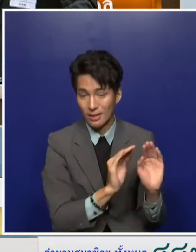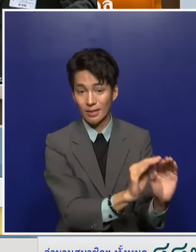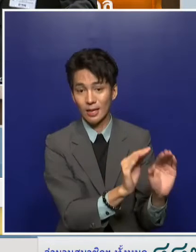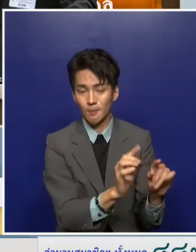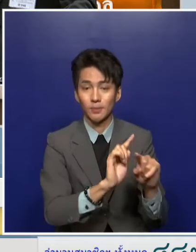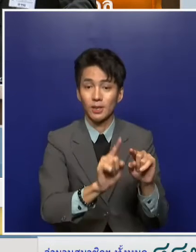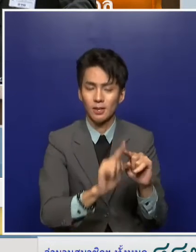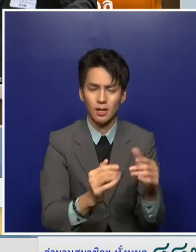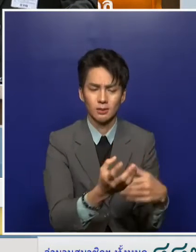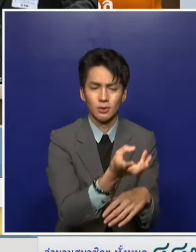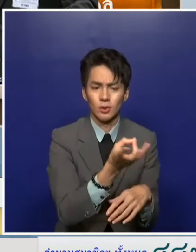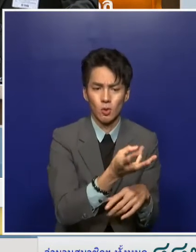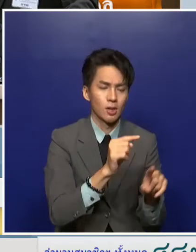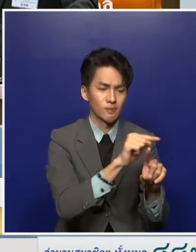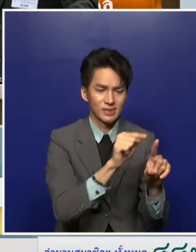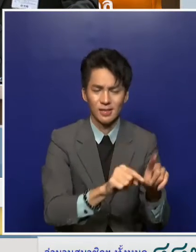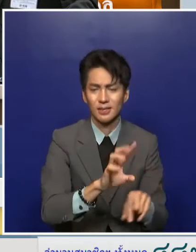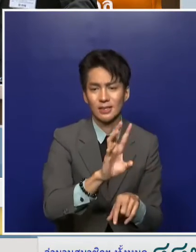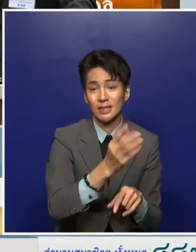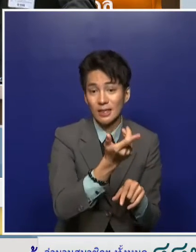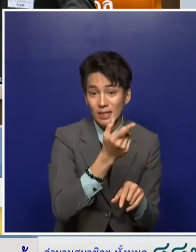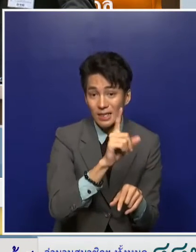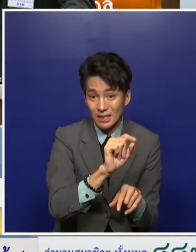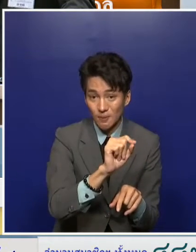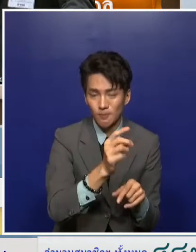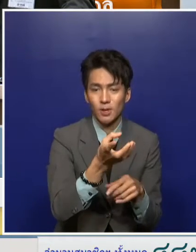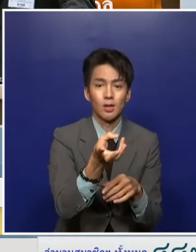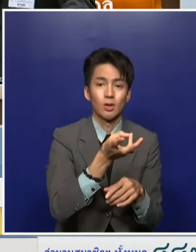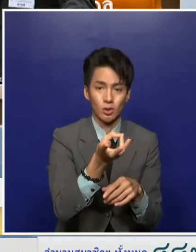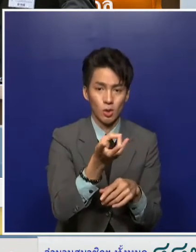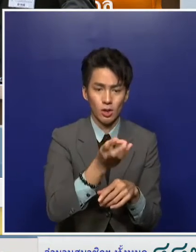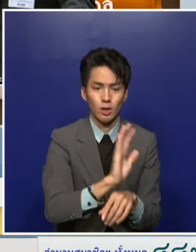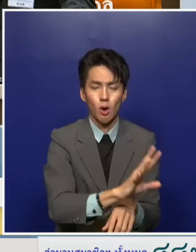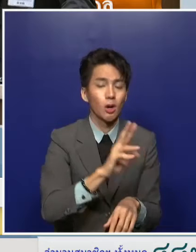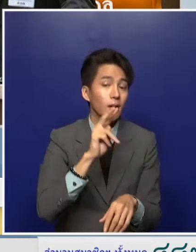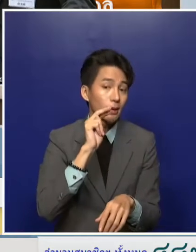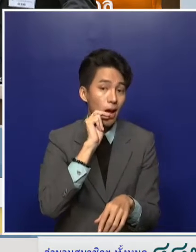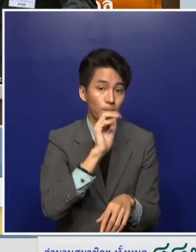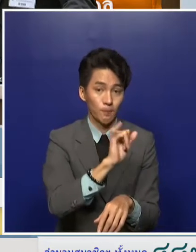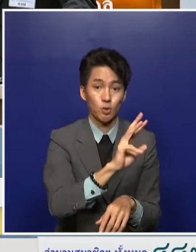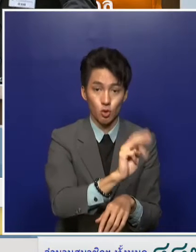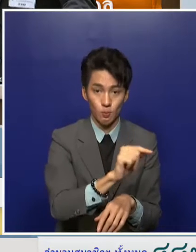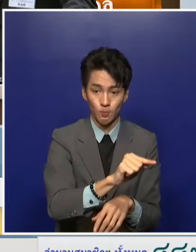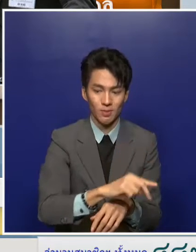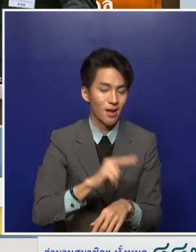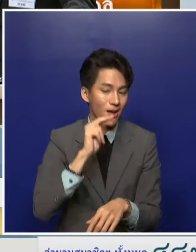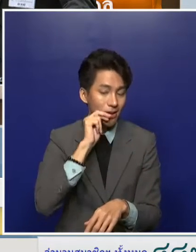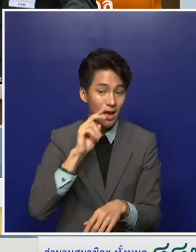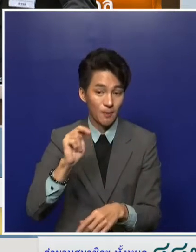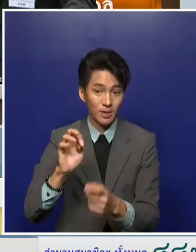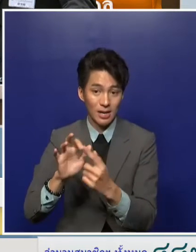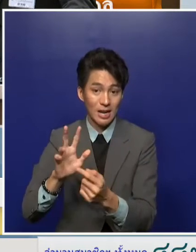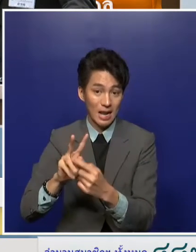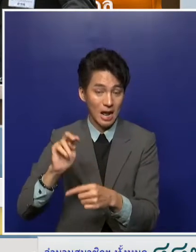น้ำในปัจจุบันได้ไม่ถึง 20เปอร์เซ็นต์ของปริมาณน้ำท่าของลุ่มน้ำยมแม่น้ำน่านเป็นแม่น้ำที่มี